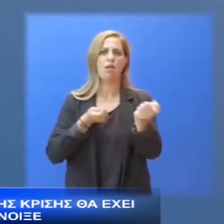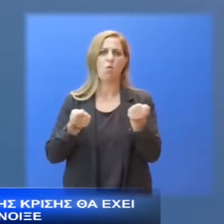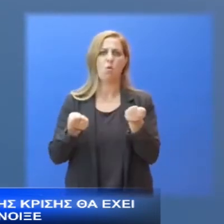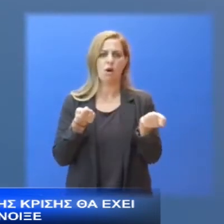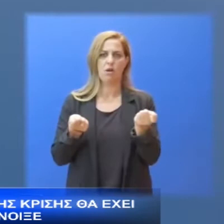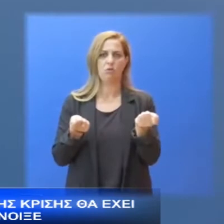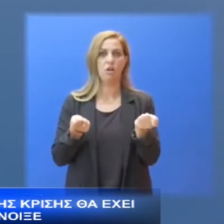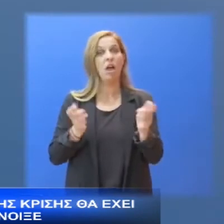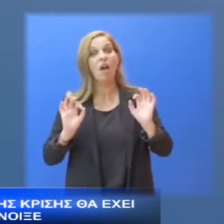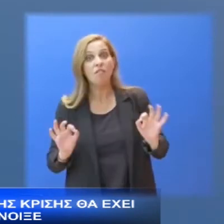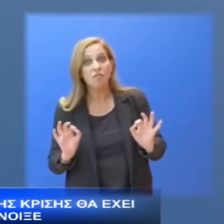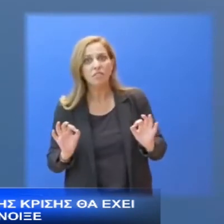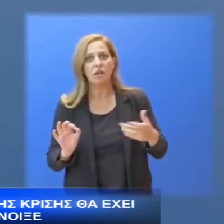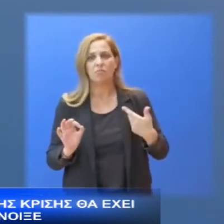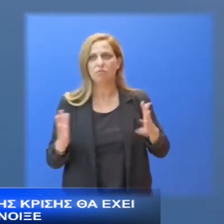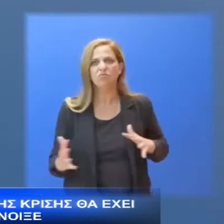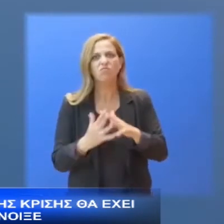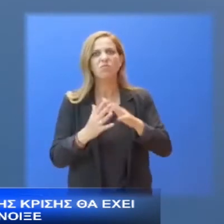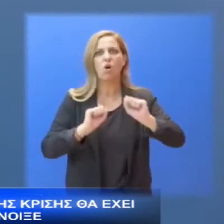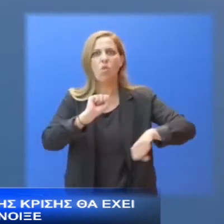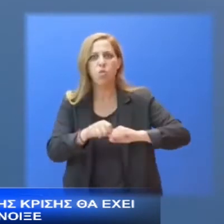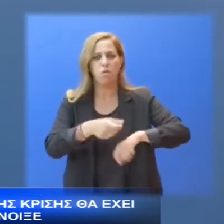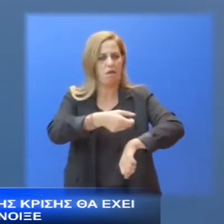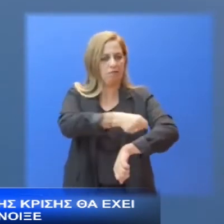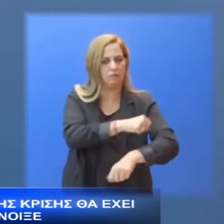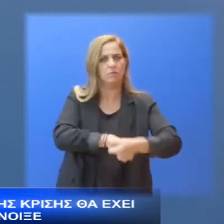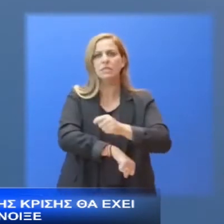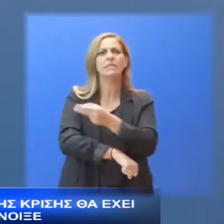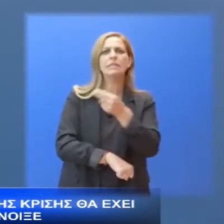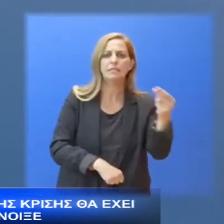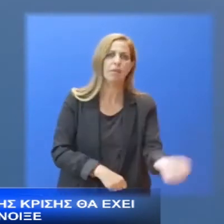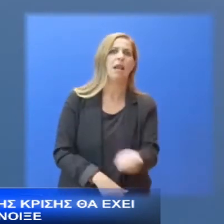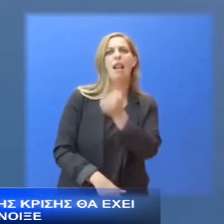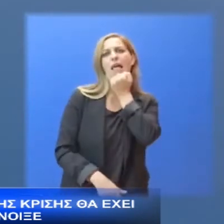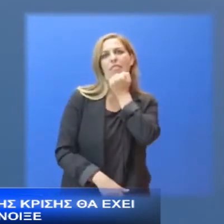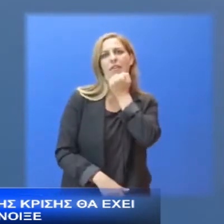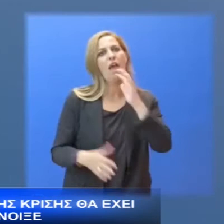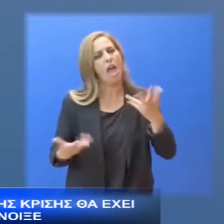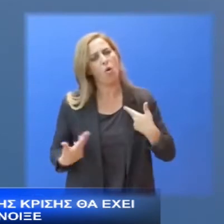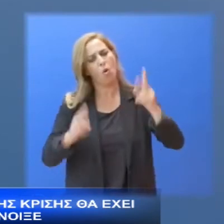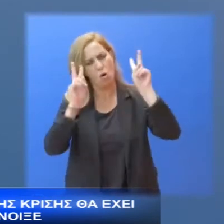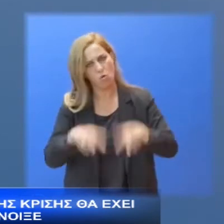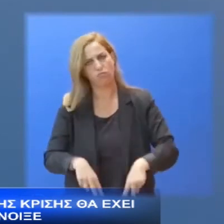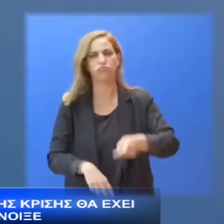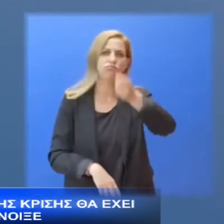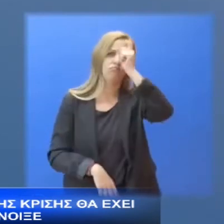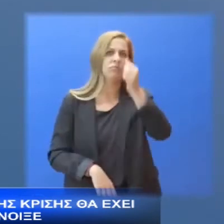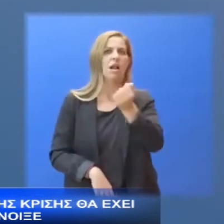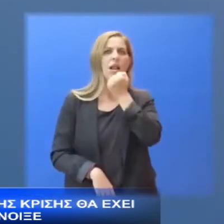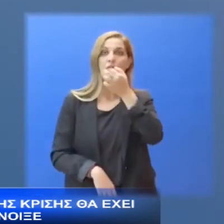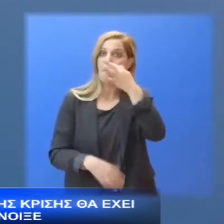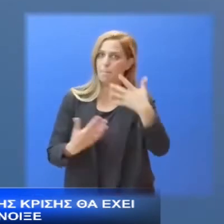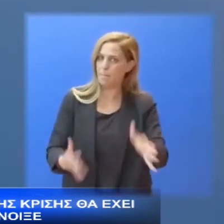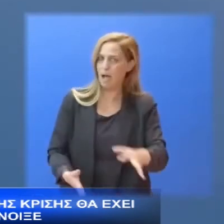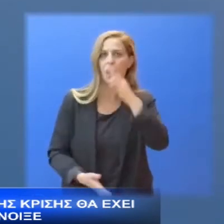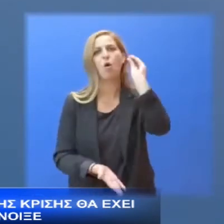όποιος δρά κάνει και λάθη. Τα αναγνωρίζουμε με γενναιότητα, το είπαμε, θα το ξαναπούμε. Τώρα όμως